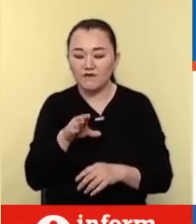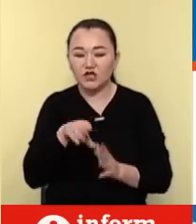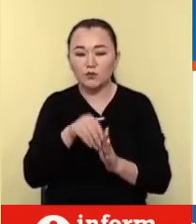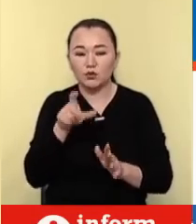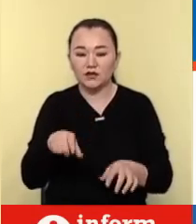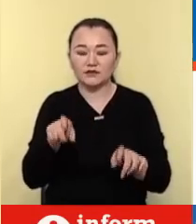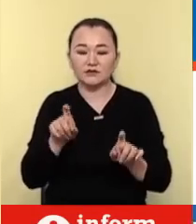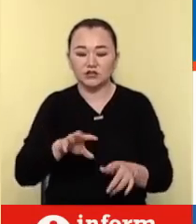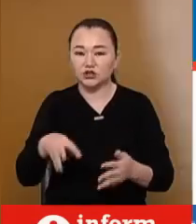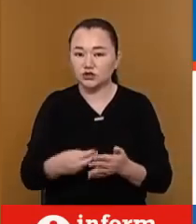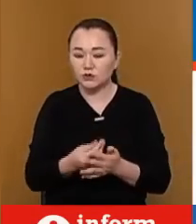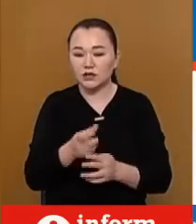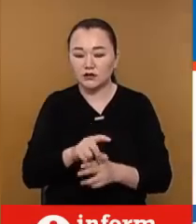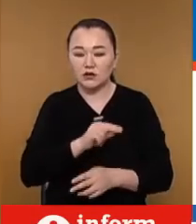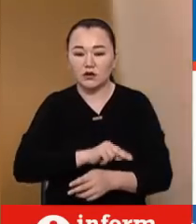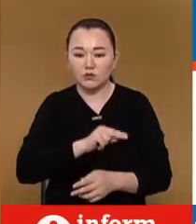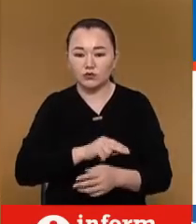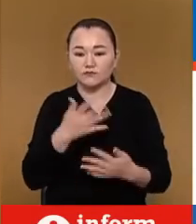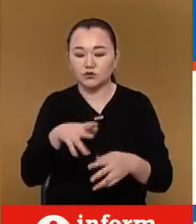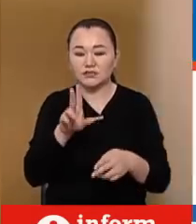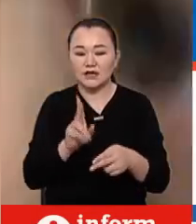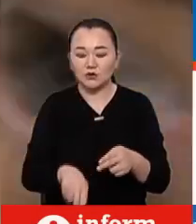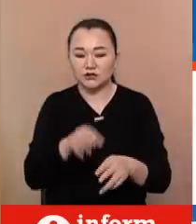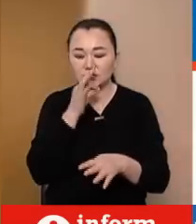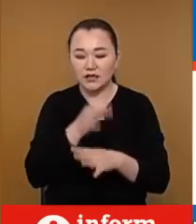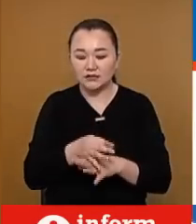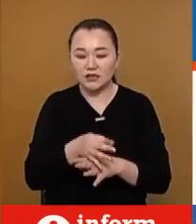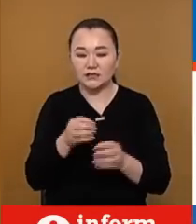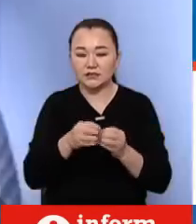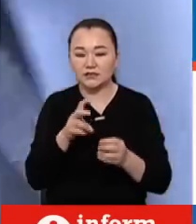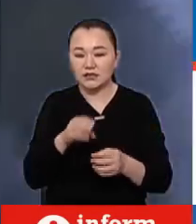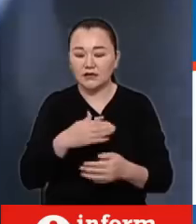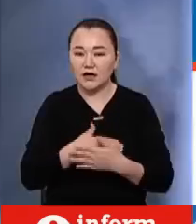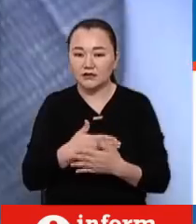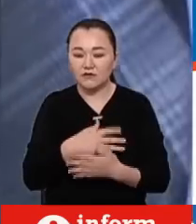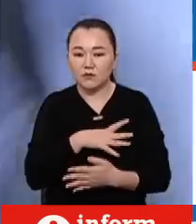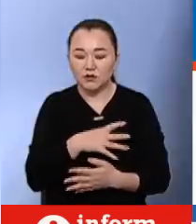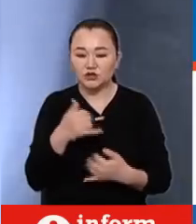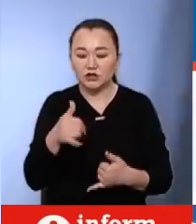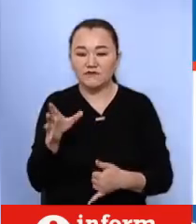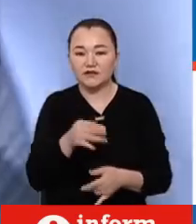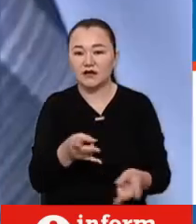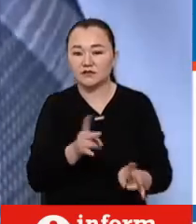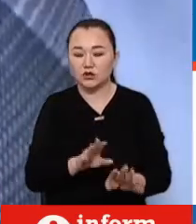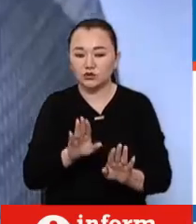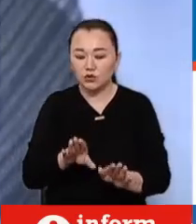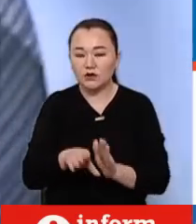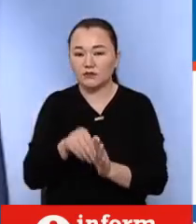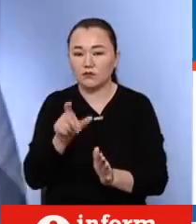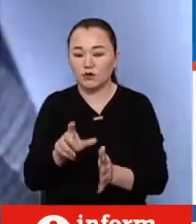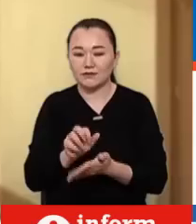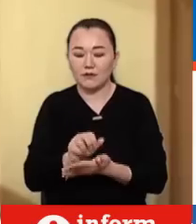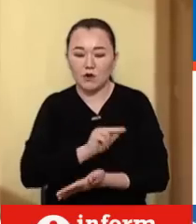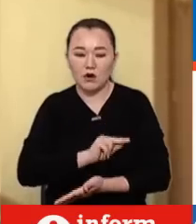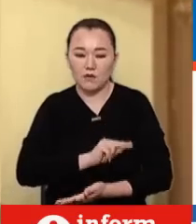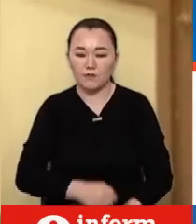орындығына жайғасқалы бері бұл кәсібімен айтысым дейді. 10 жылдан бері белсенділік танытқан ол енді бәрін қойып тек саясатпен айналысамын